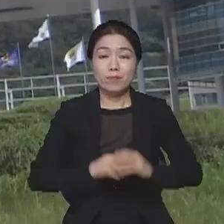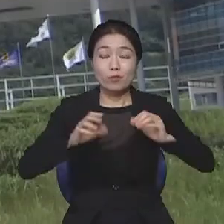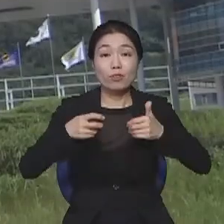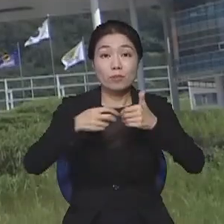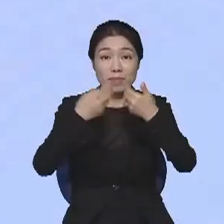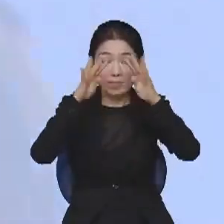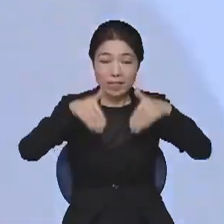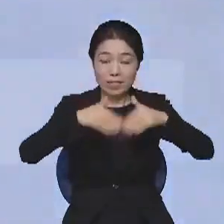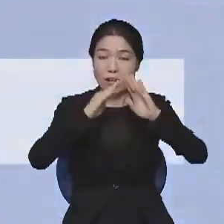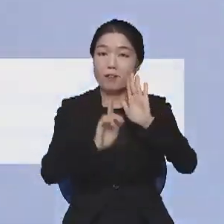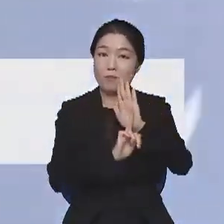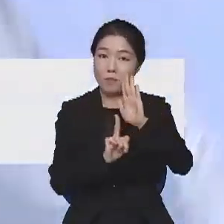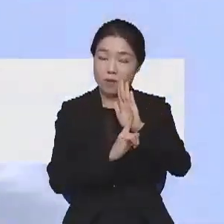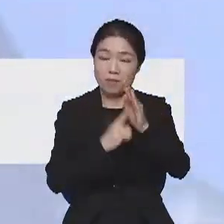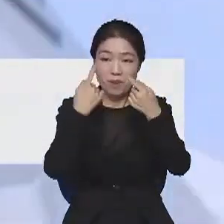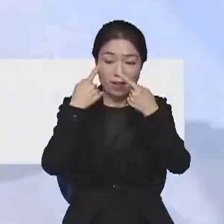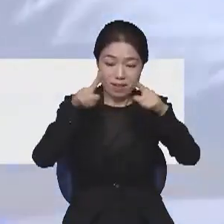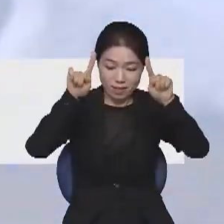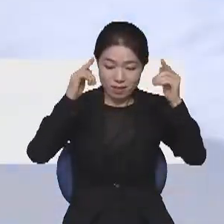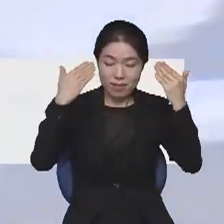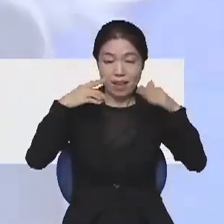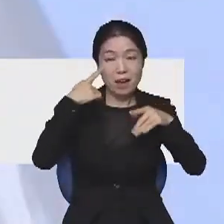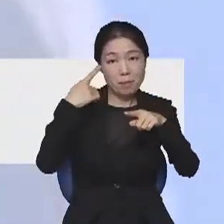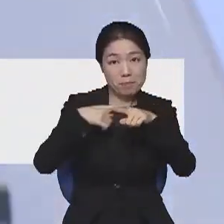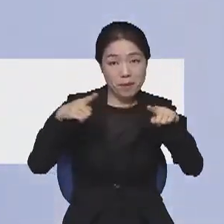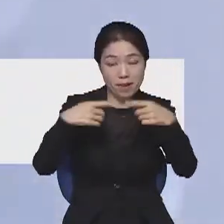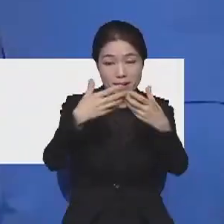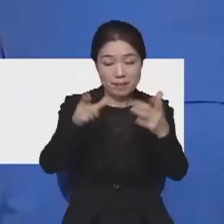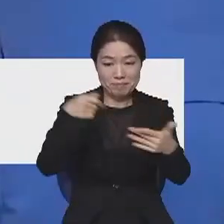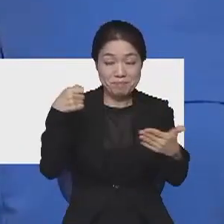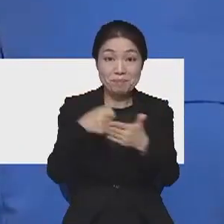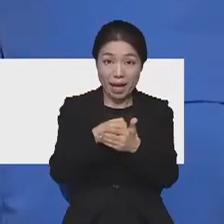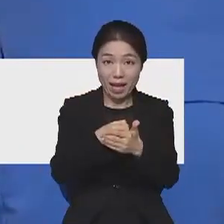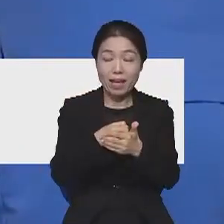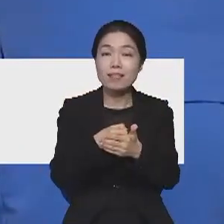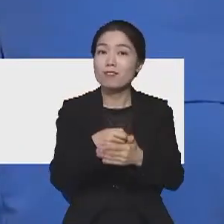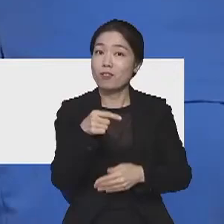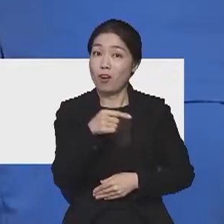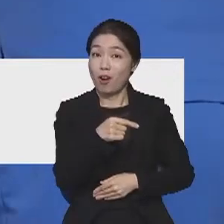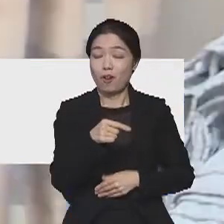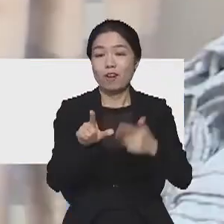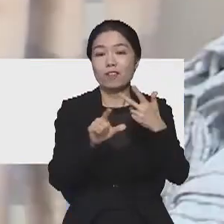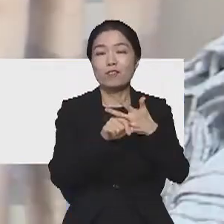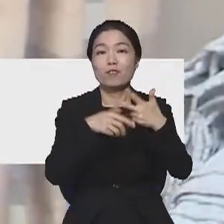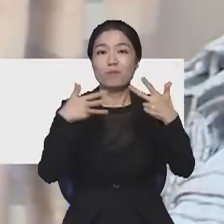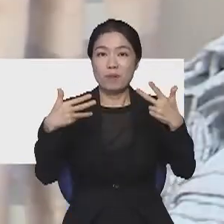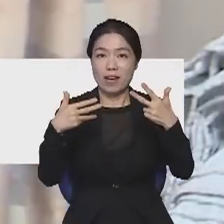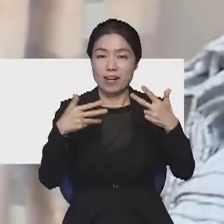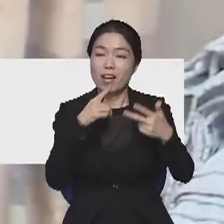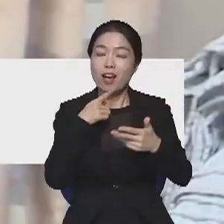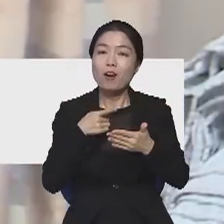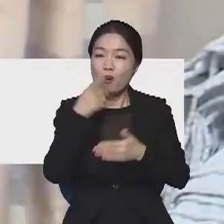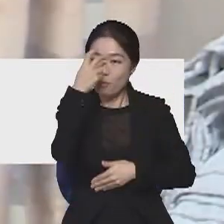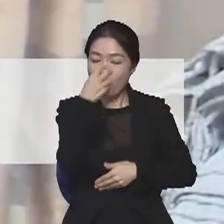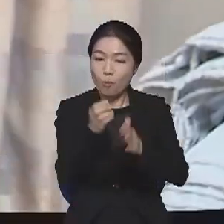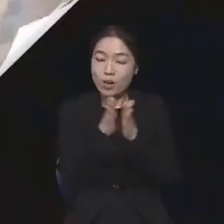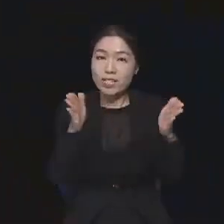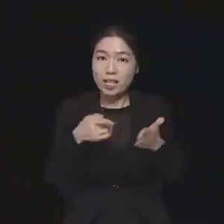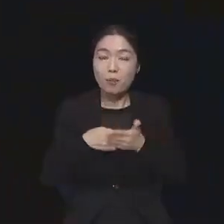국립의대 설립 공모 대학을 평가할 용역기관을 선정한 전라남도가 오는 8일 용역 착수 보고회를